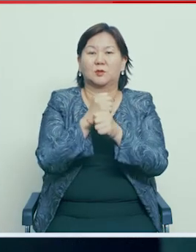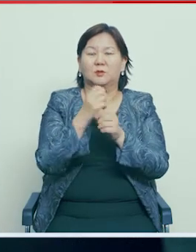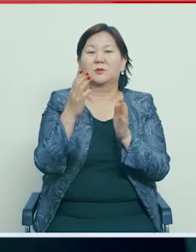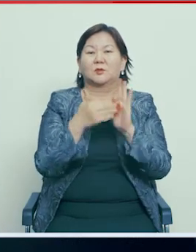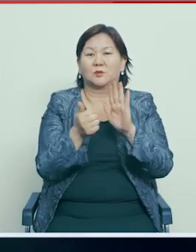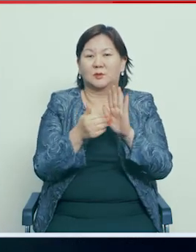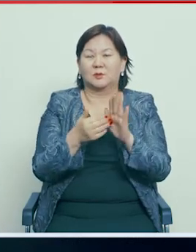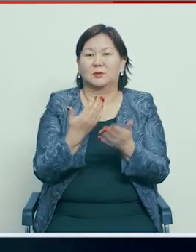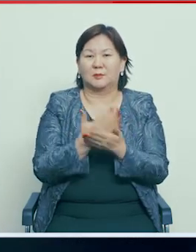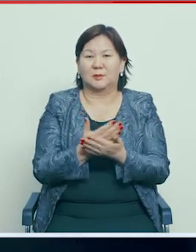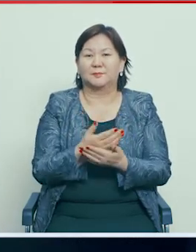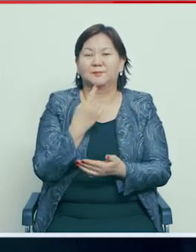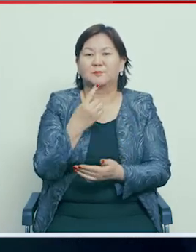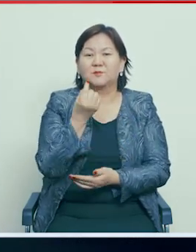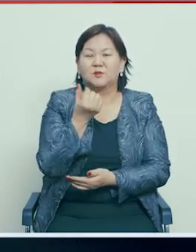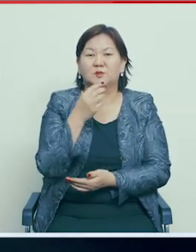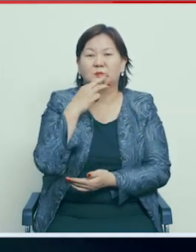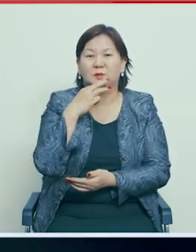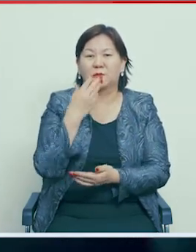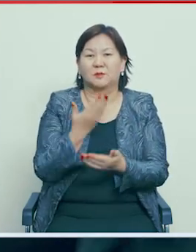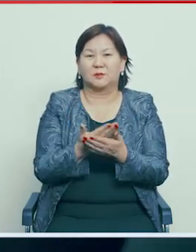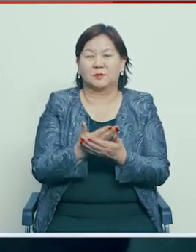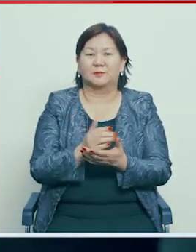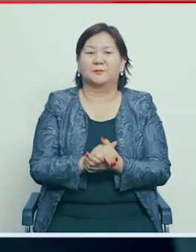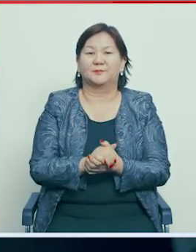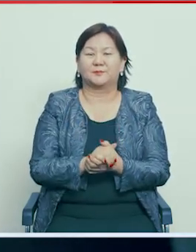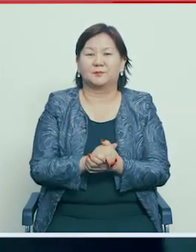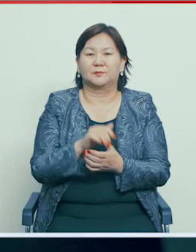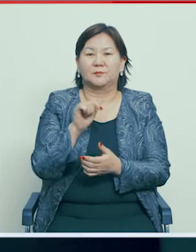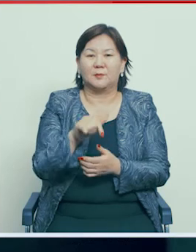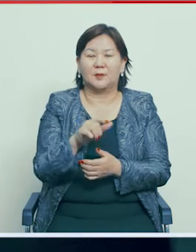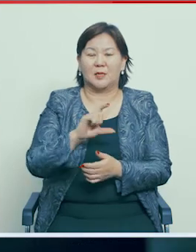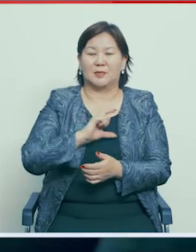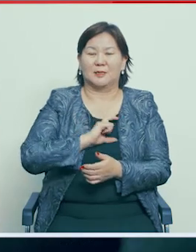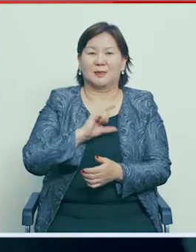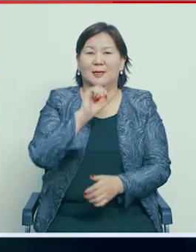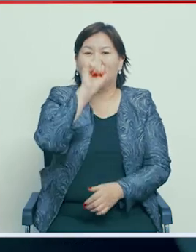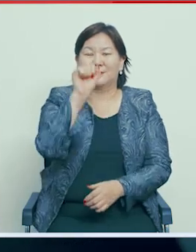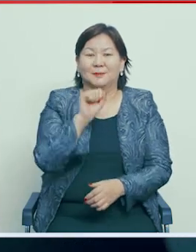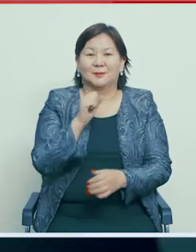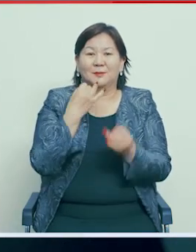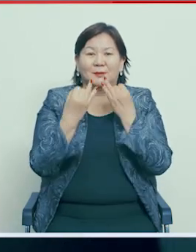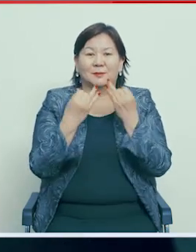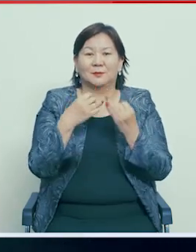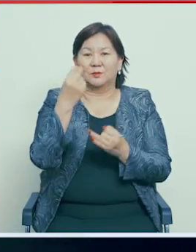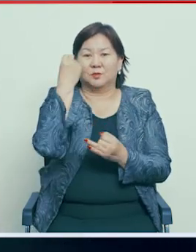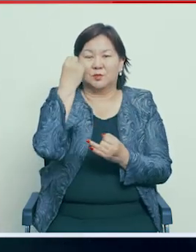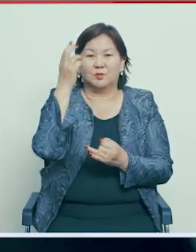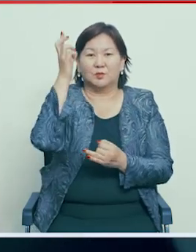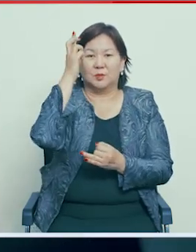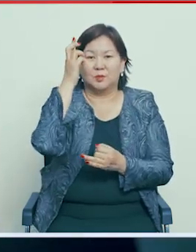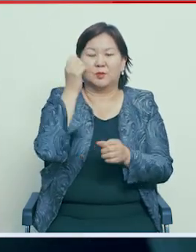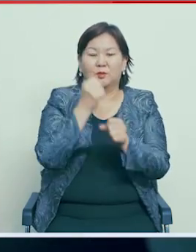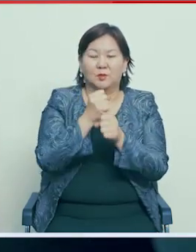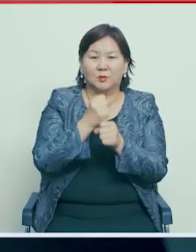байдаг. Зүгээр нэг жижиг мичээл болчлоо штэ гэдэг асуудал яриад байдаг байхгүй. Тэгэхээр яг эрхийн асуудлыг ярихаар мэдээж бид нэр сурж боловсрох хөдөлмөр эрхлэх